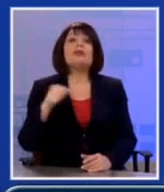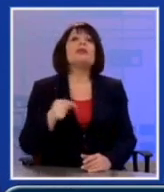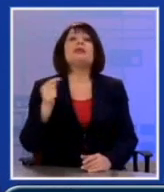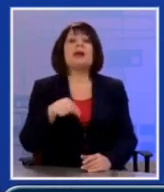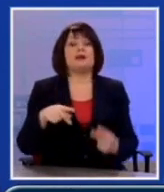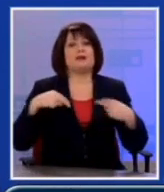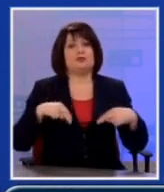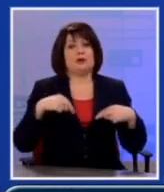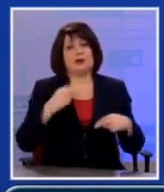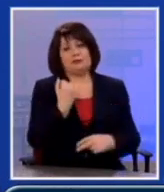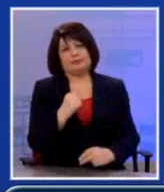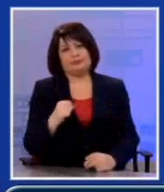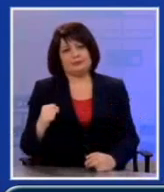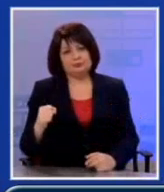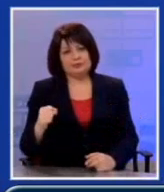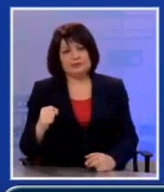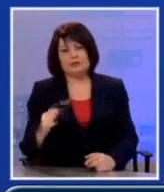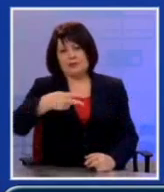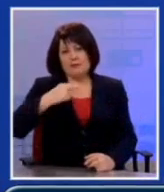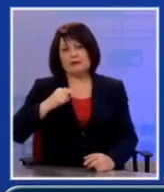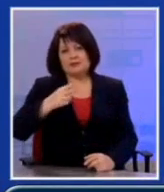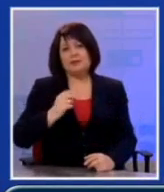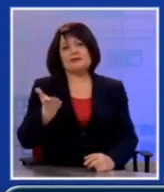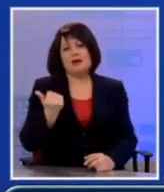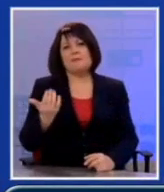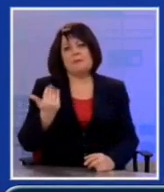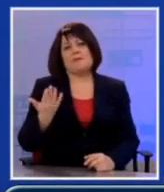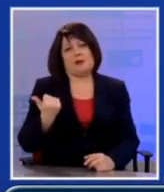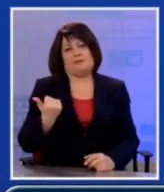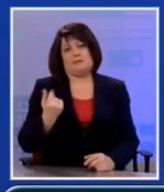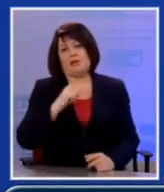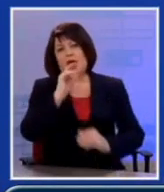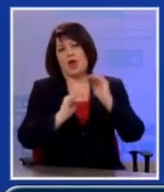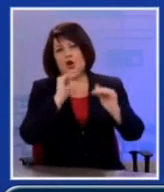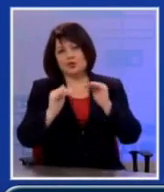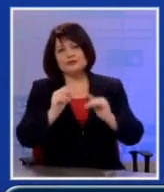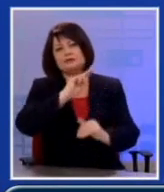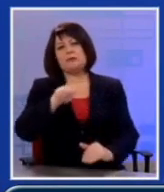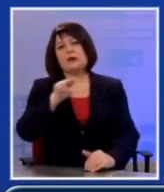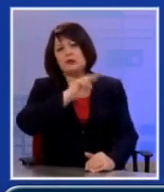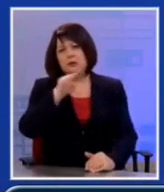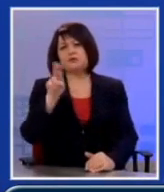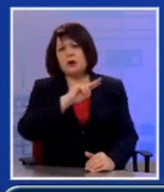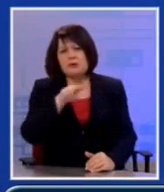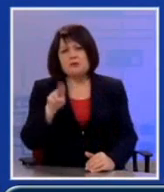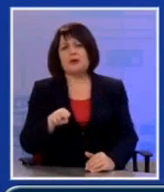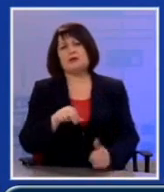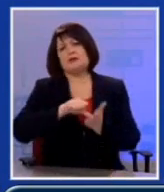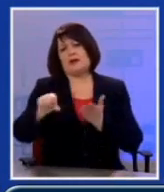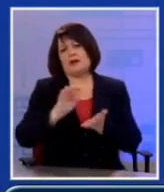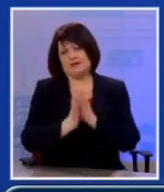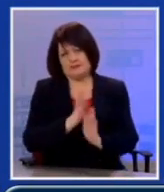προσέλευσης υπουργών και μη απάντησης σε ερωτήσεις, ακύρωσης ερωτήσεων και διαγραφής